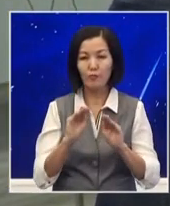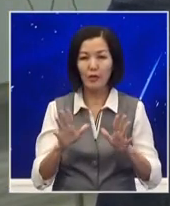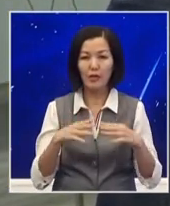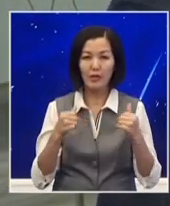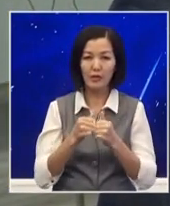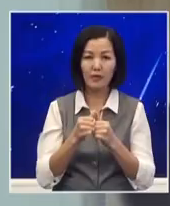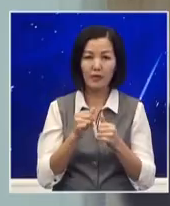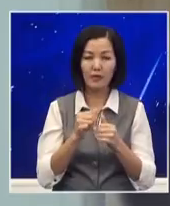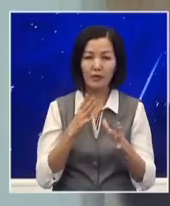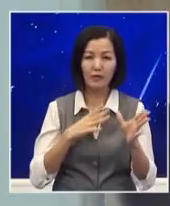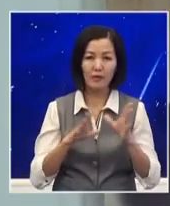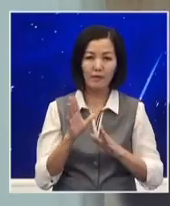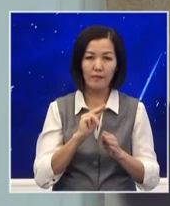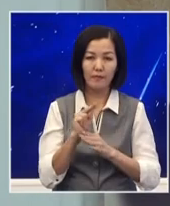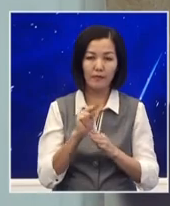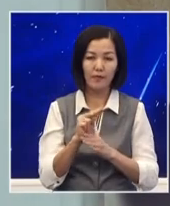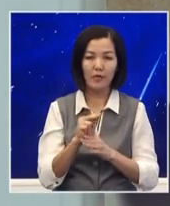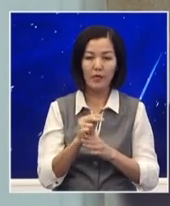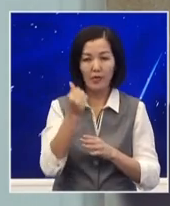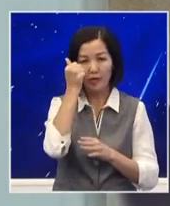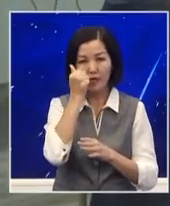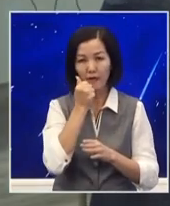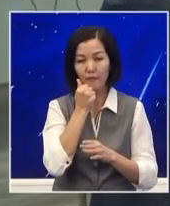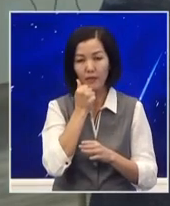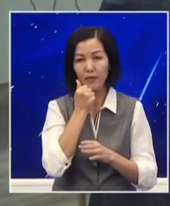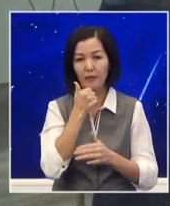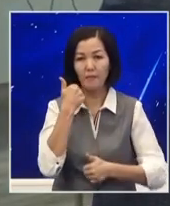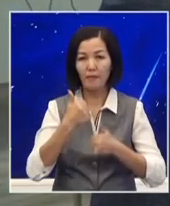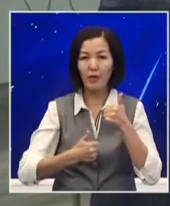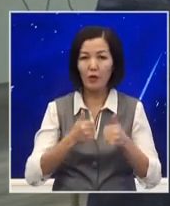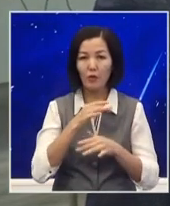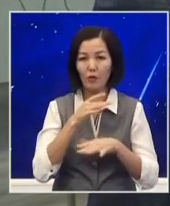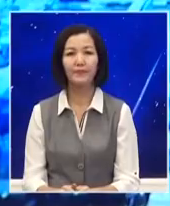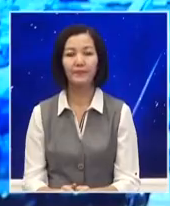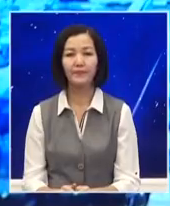жатқан кездеріміз түсіргенбіз. Жақсы, ризамыз, Алла разы болсын, осындай байқаулар көп болсын.